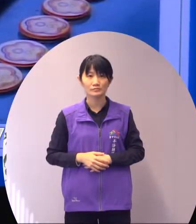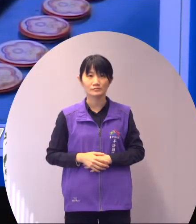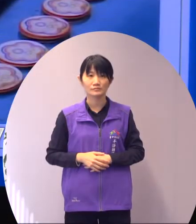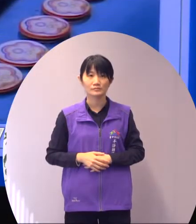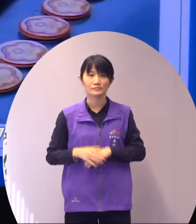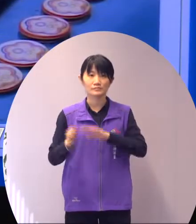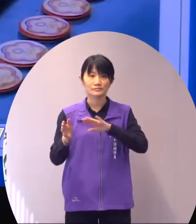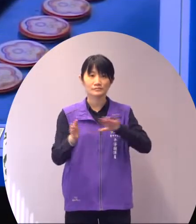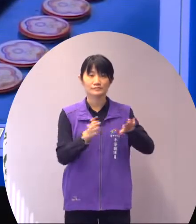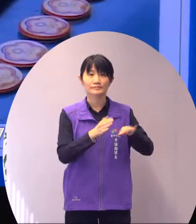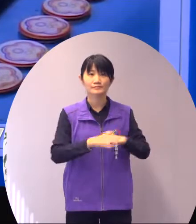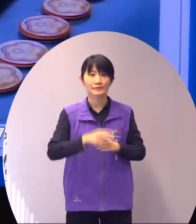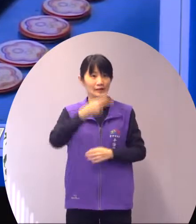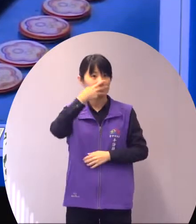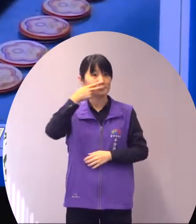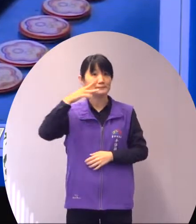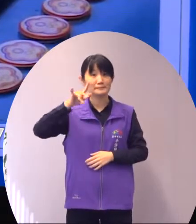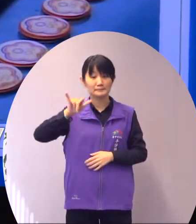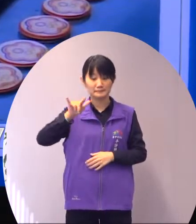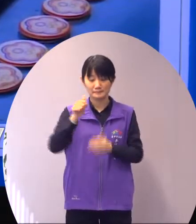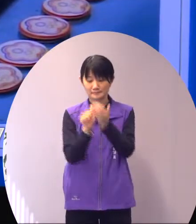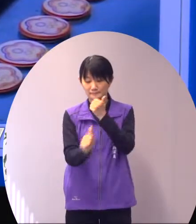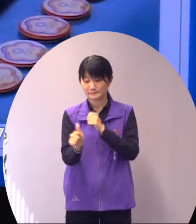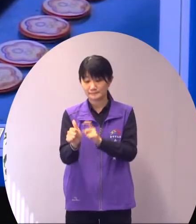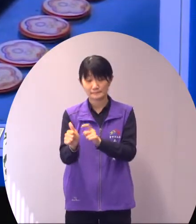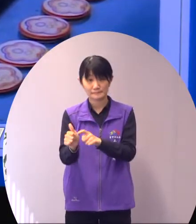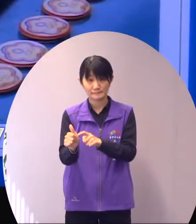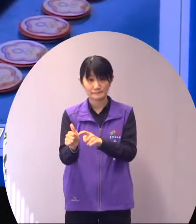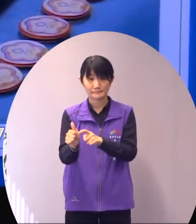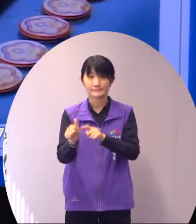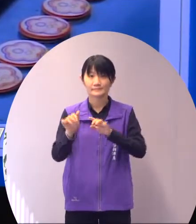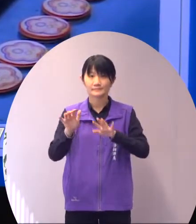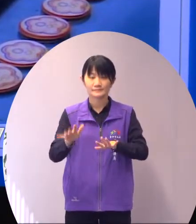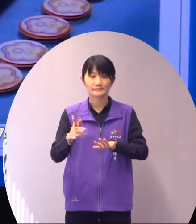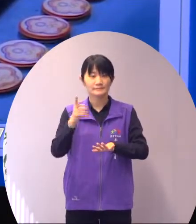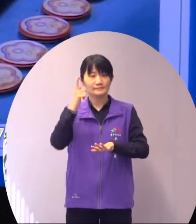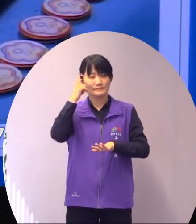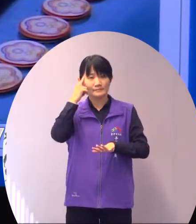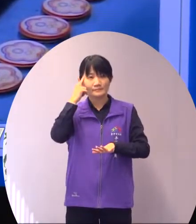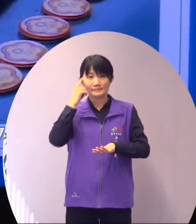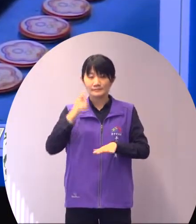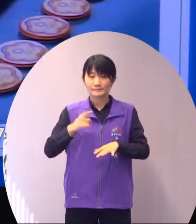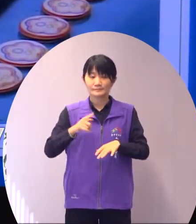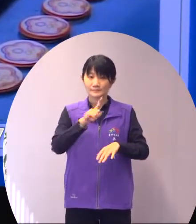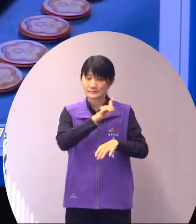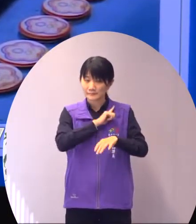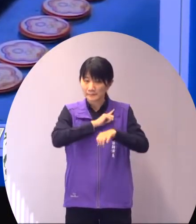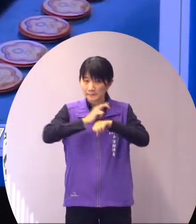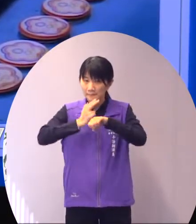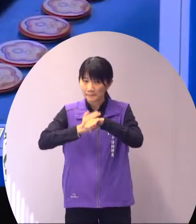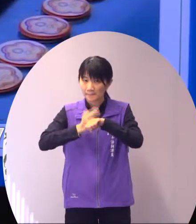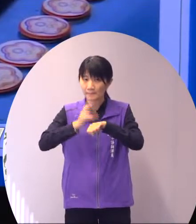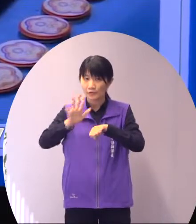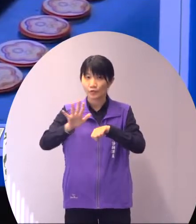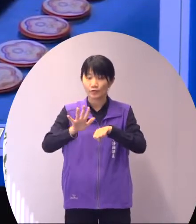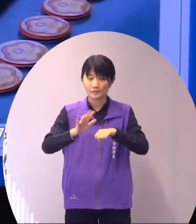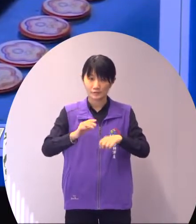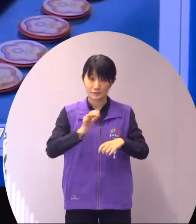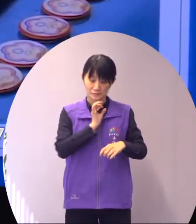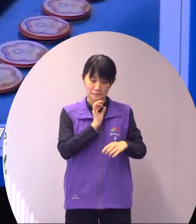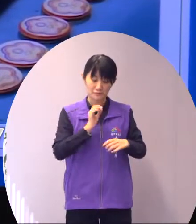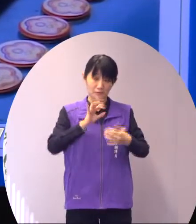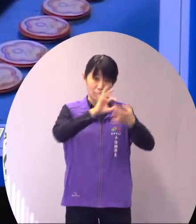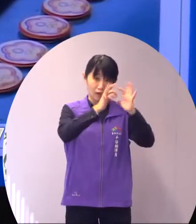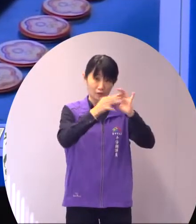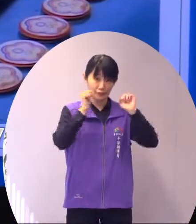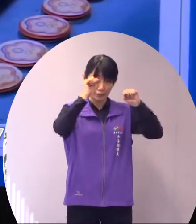师赖作明艺师的儿子赖信佑，以家学渊源的堆漆技法研制成奥运选手服的